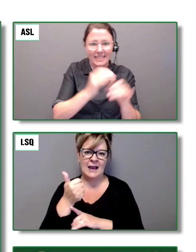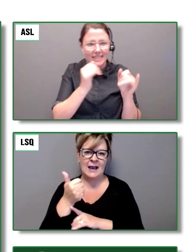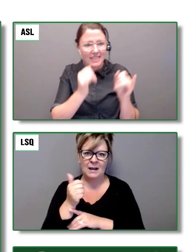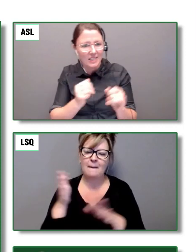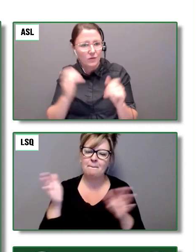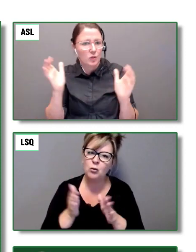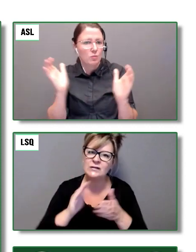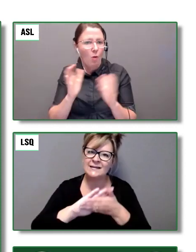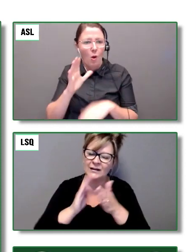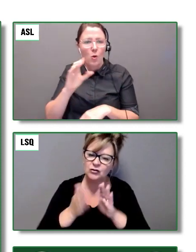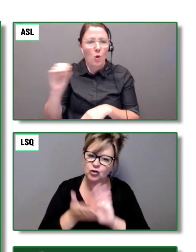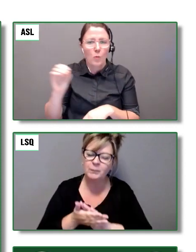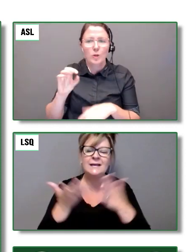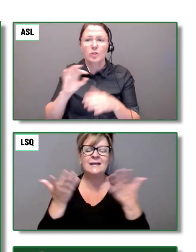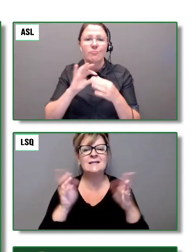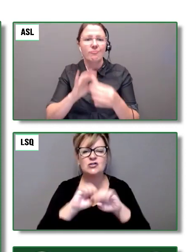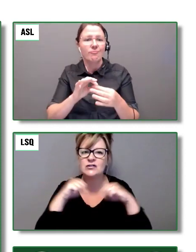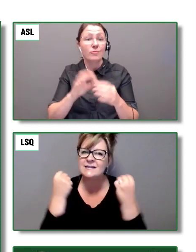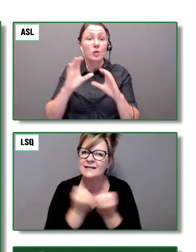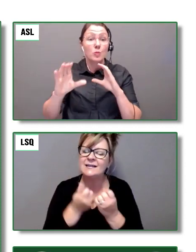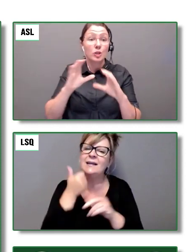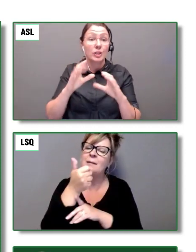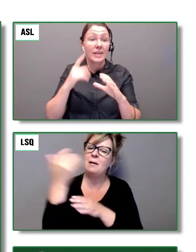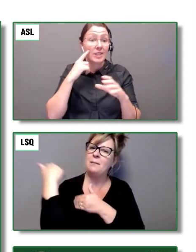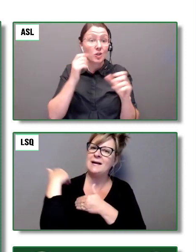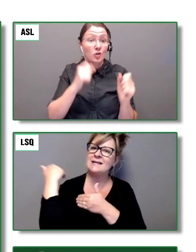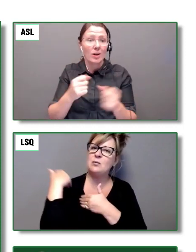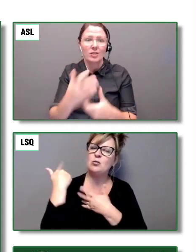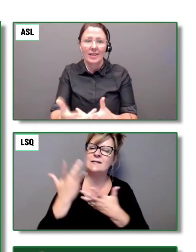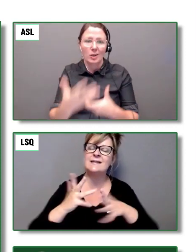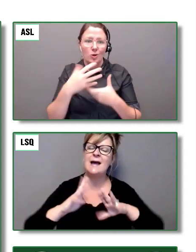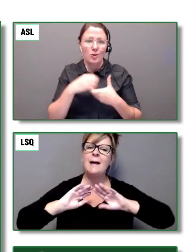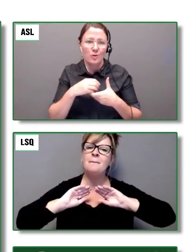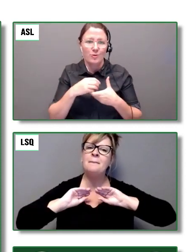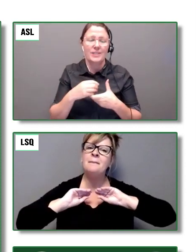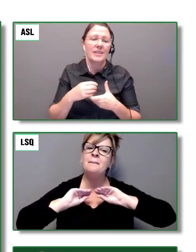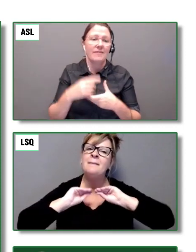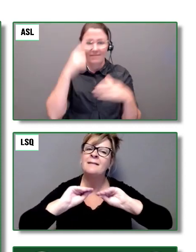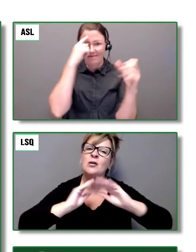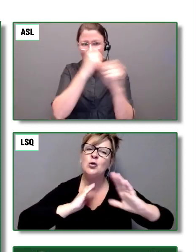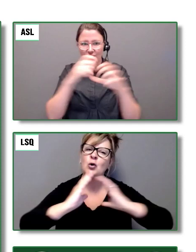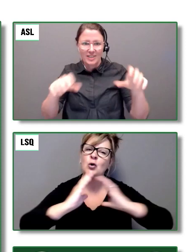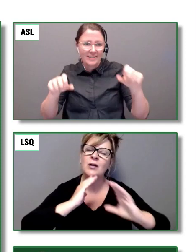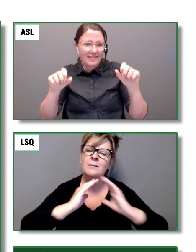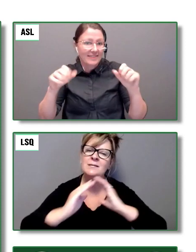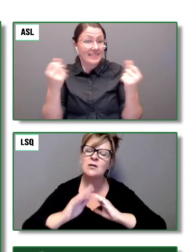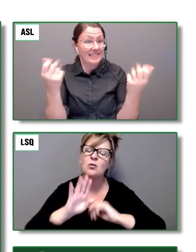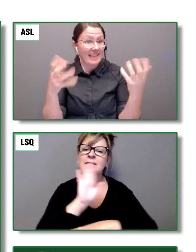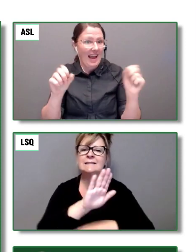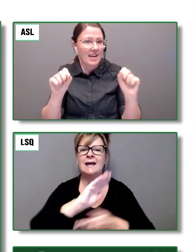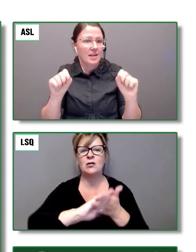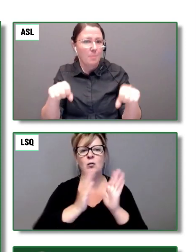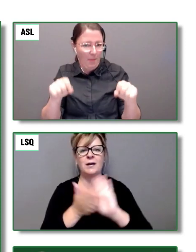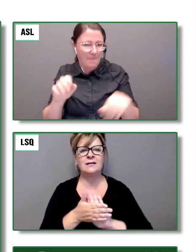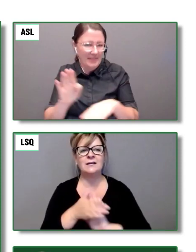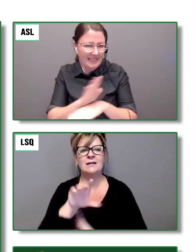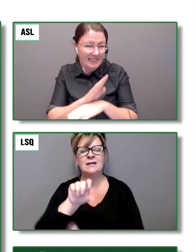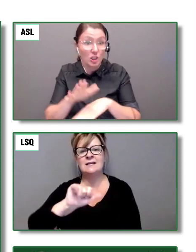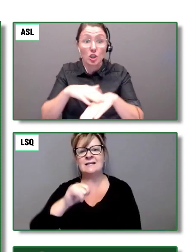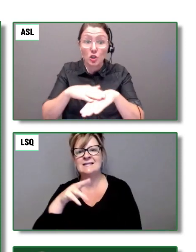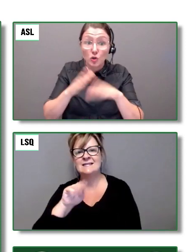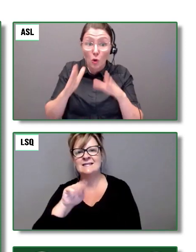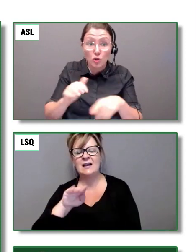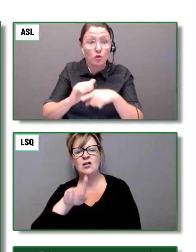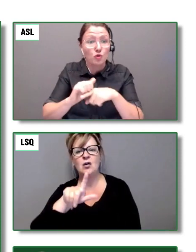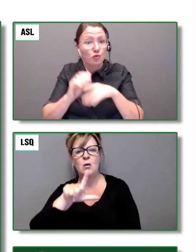sociétés sur les stratégies de communication inclusive par le biais de son entreprise Signable Vision Inc. Elle est également une